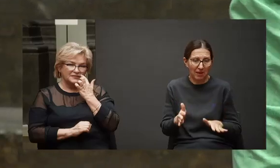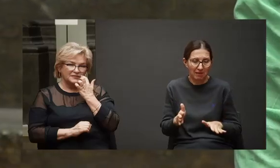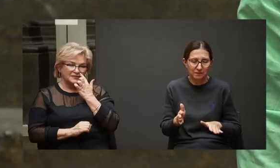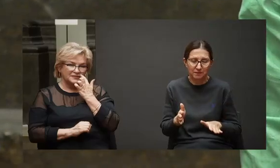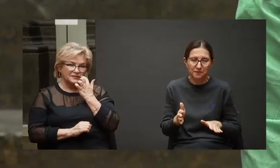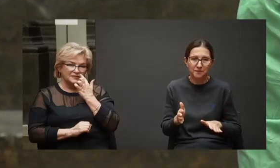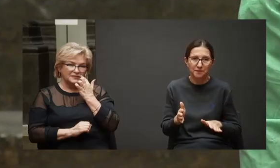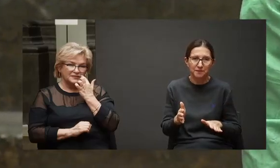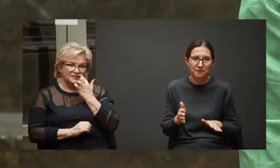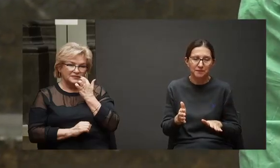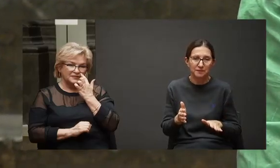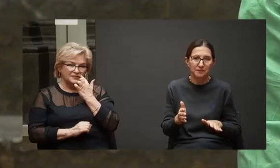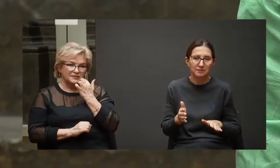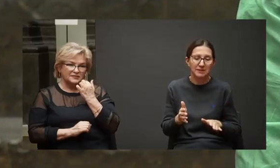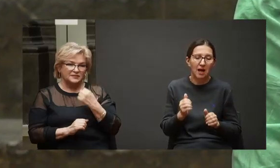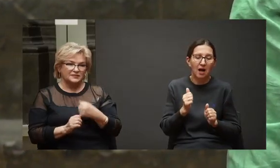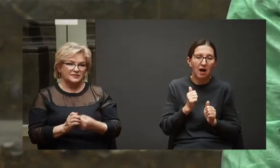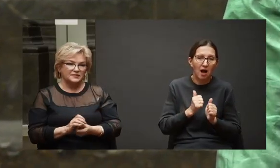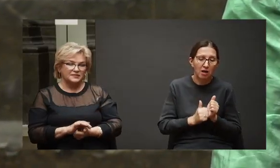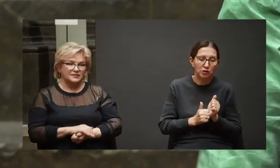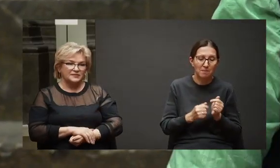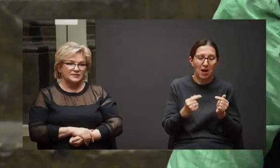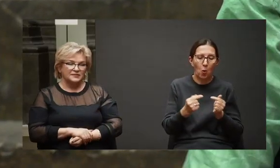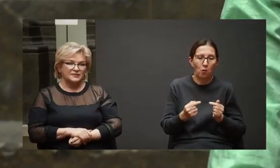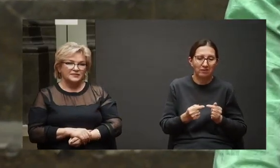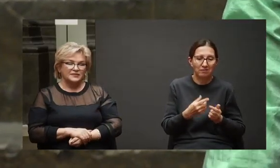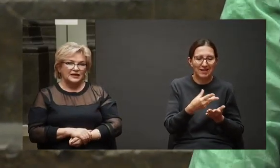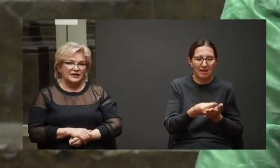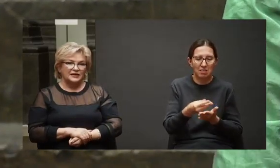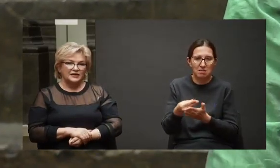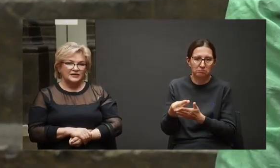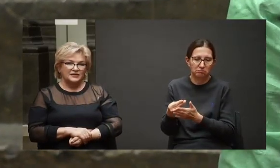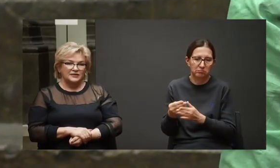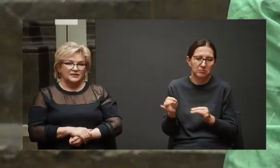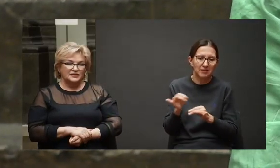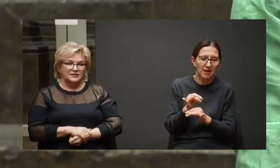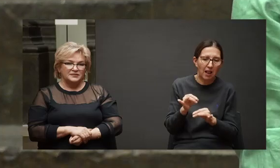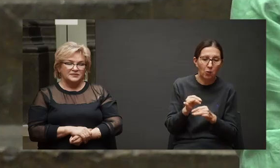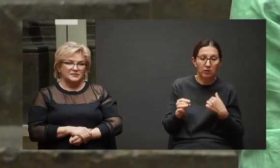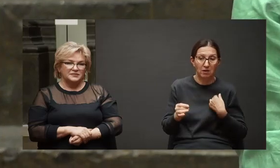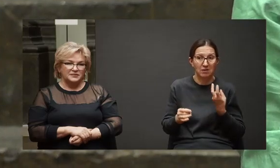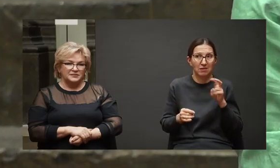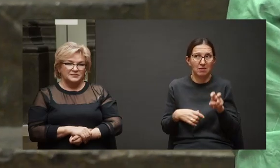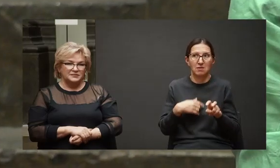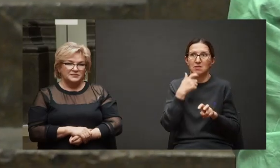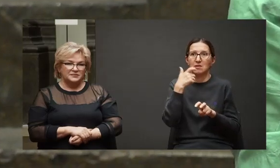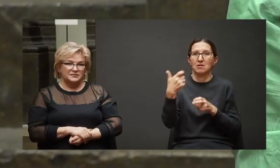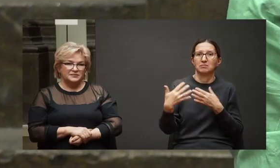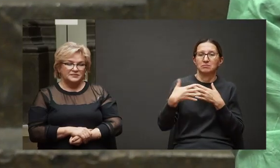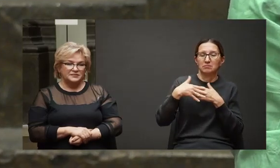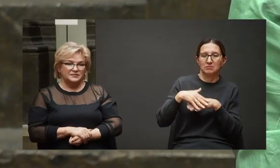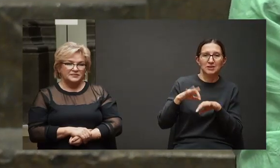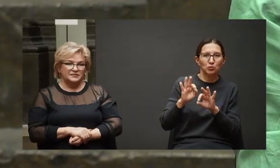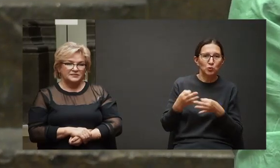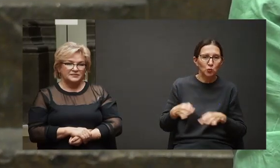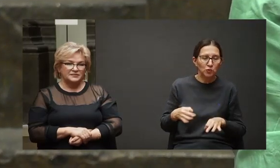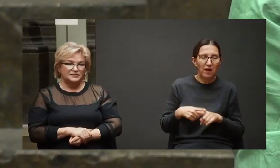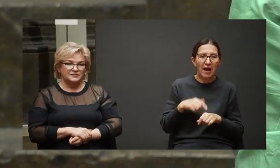в каждом конкретном диалоге зрителя с произведением искусства ключевой вопрос,